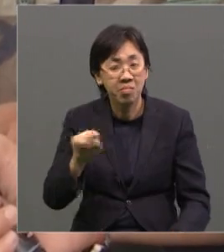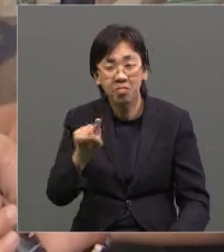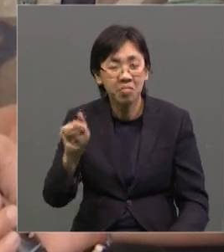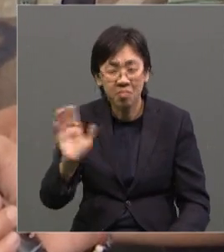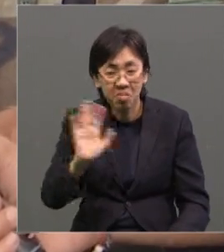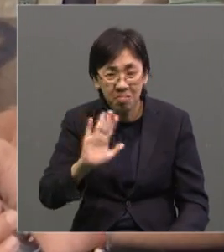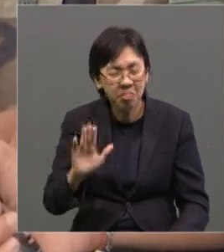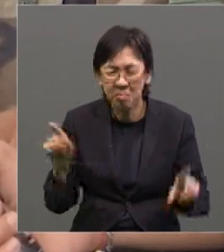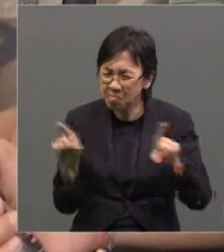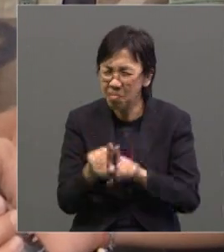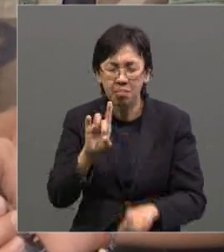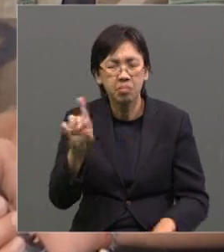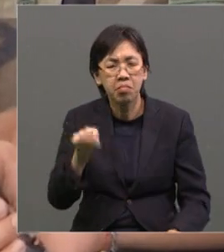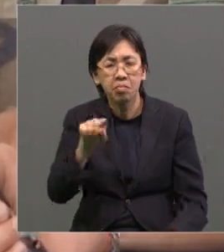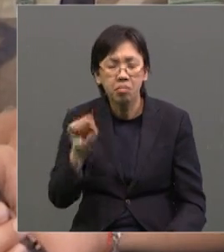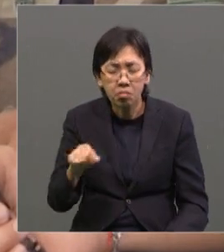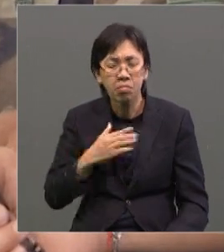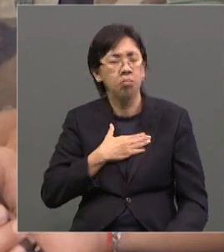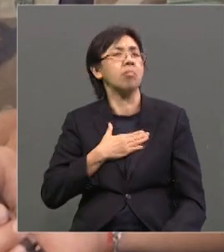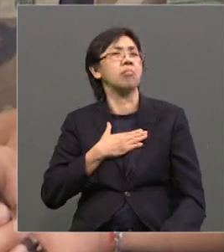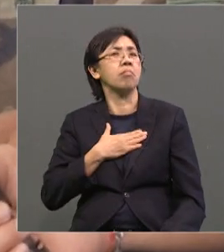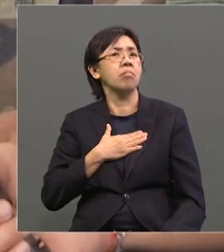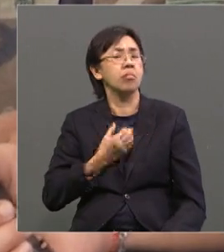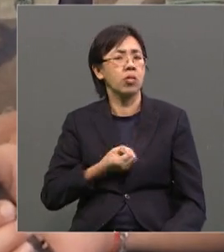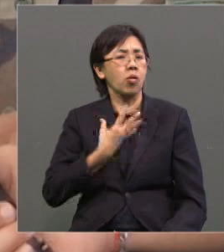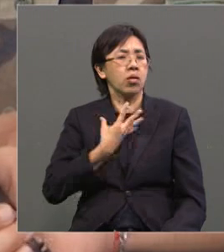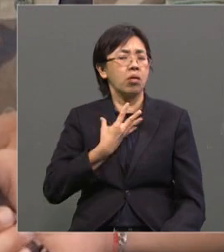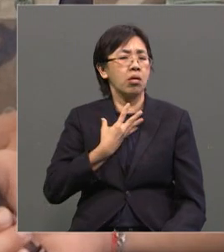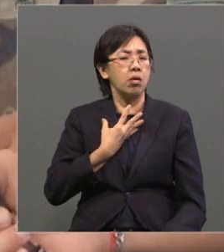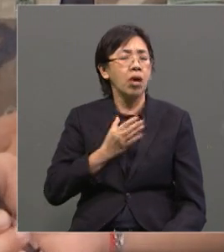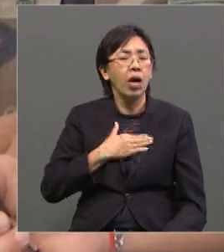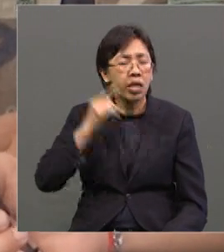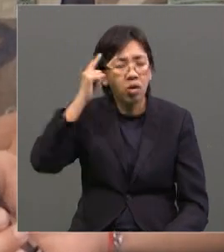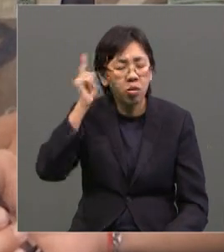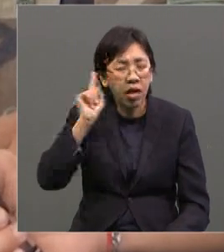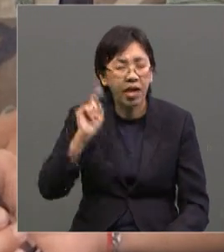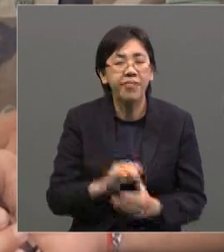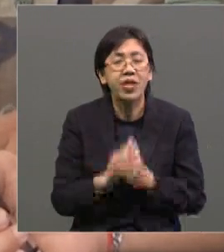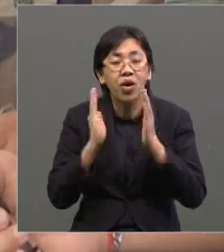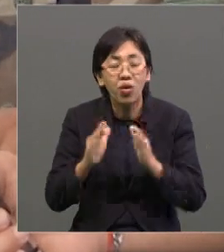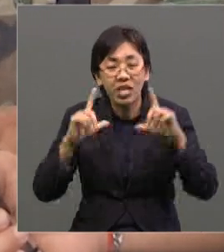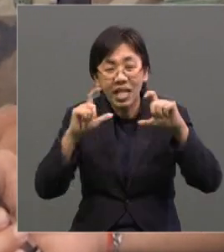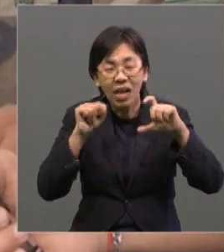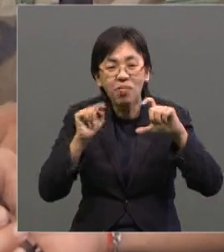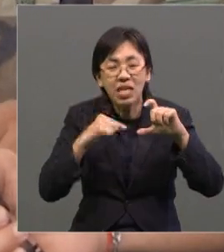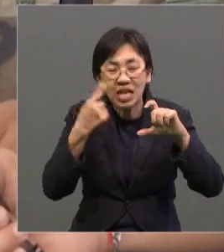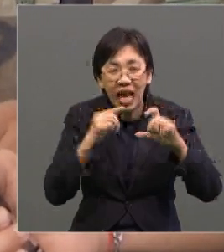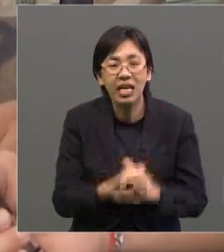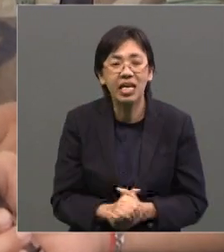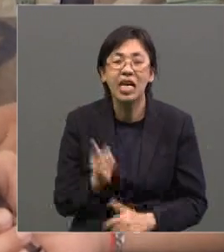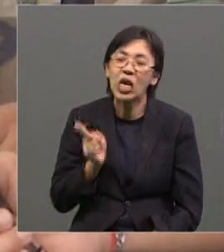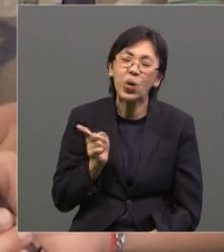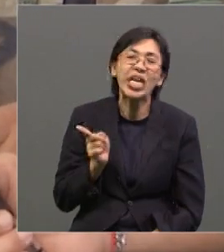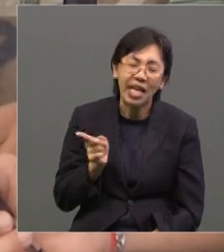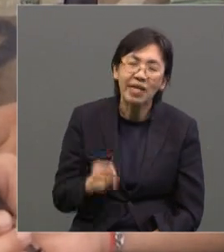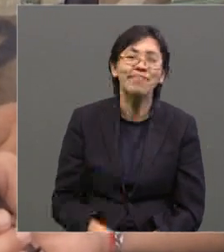กัน 100% ค่ะซึ่งตอนแรกหนูก็ตกใจแล้วหนูก็มารู้ว่าแล้วคนที่กระทำเนี่ยคือตากล้อง